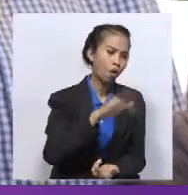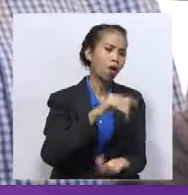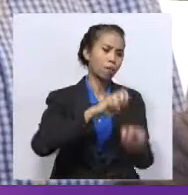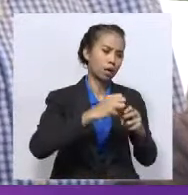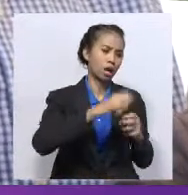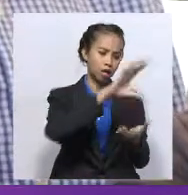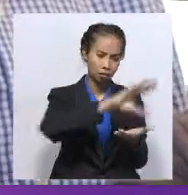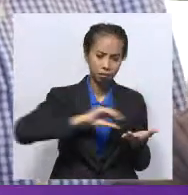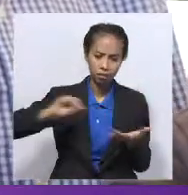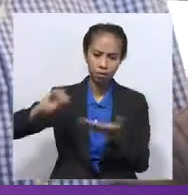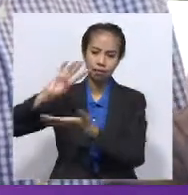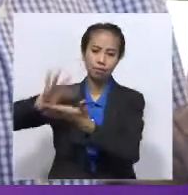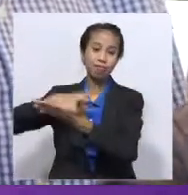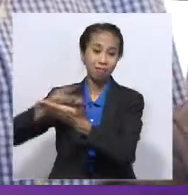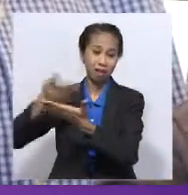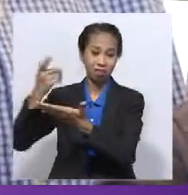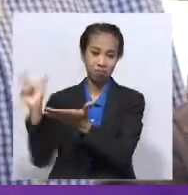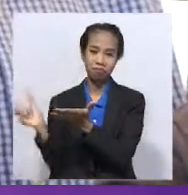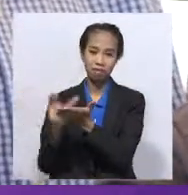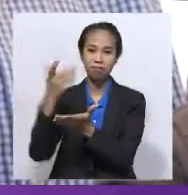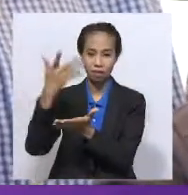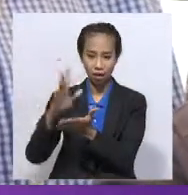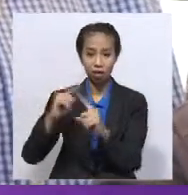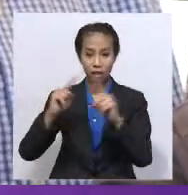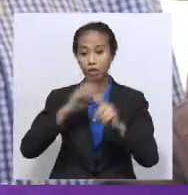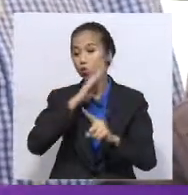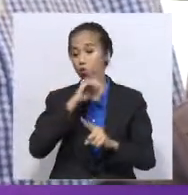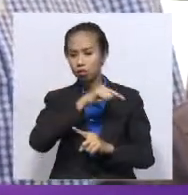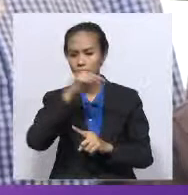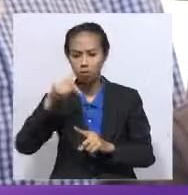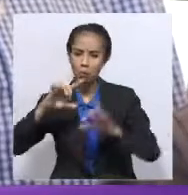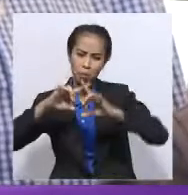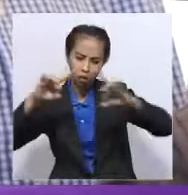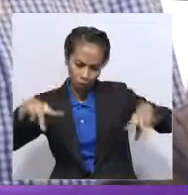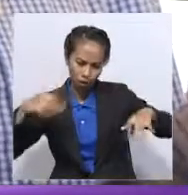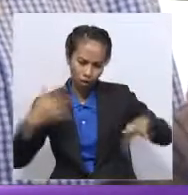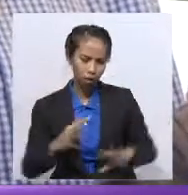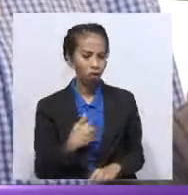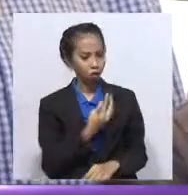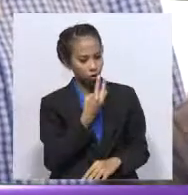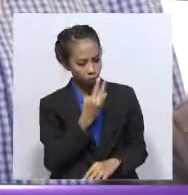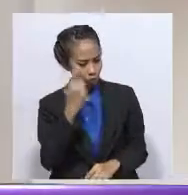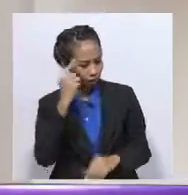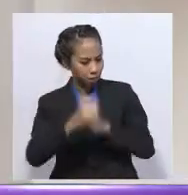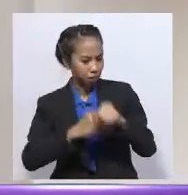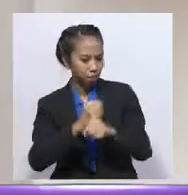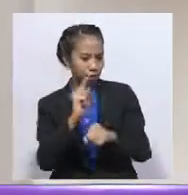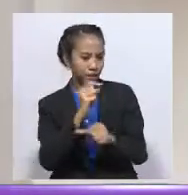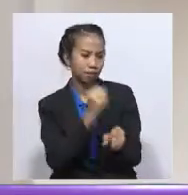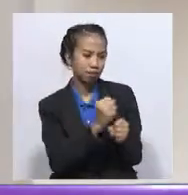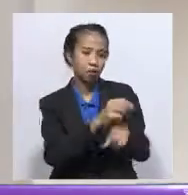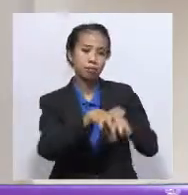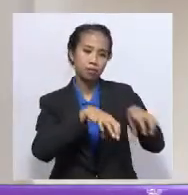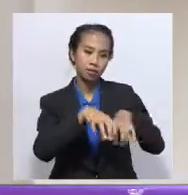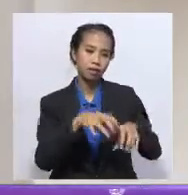ในแผนหรือถ้าไม่ตรงนะครับก็จะมาดูว่าจะดำเนินการในปีไหนต่อไปอย่างไรครับ จากปัญหาน้ำท่ว